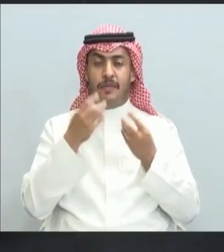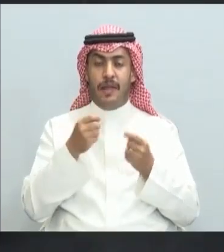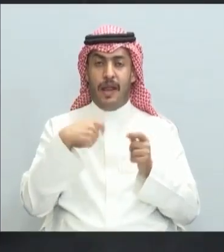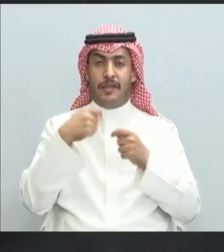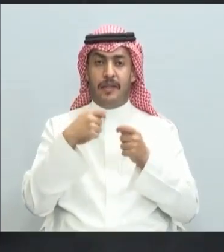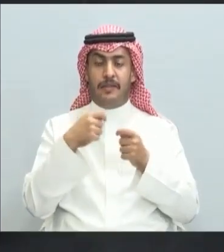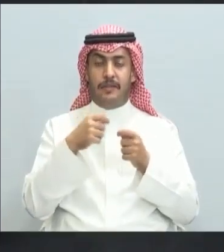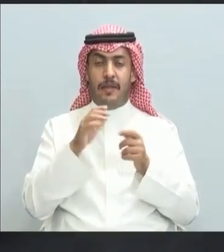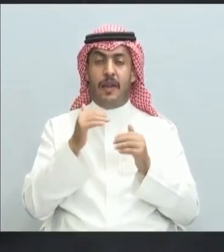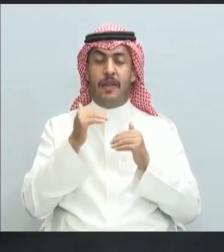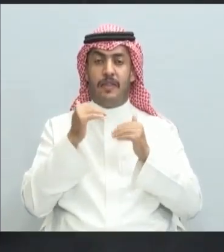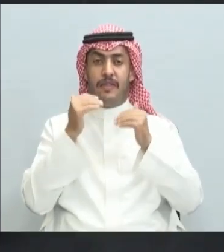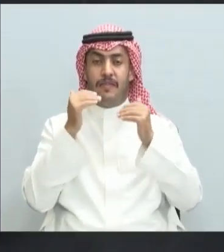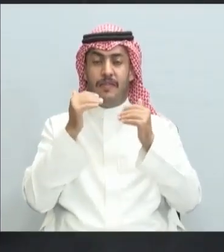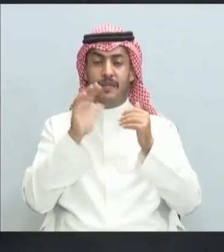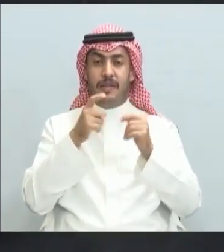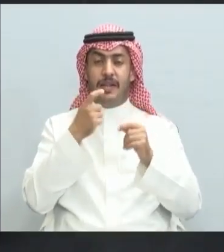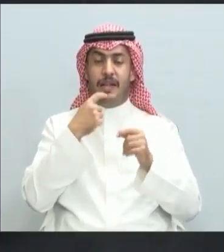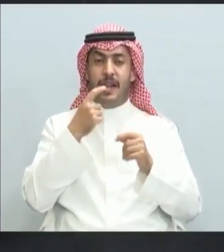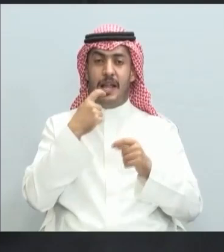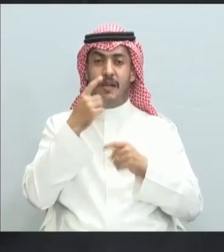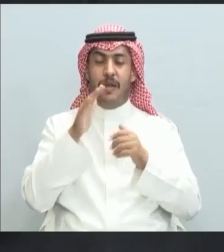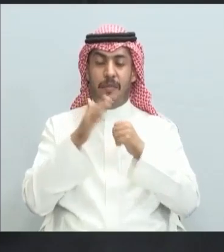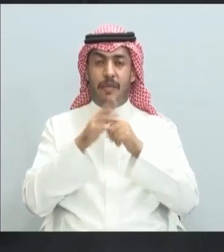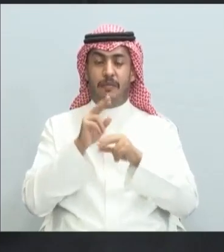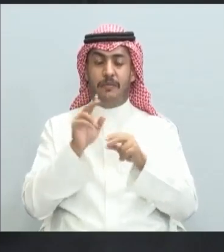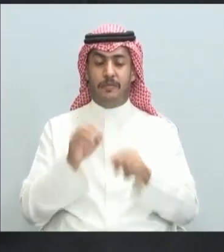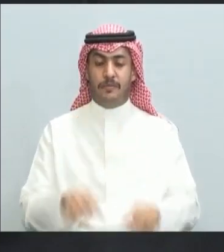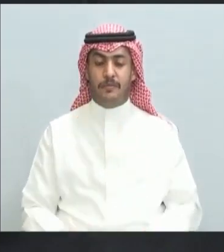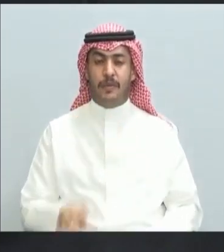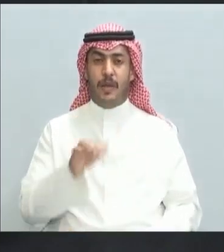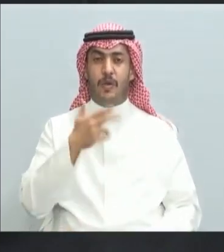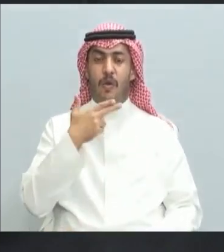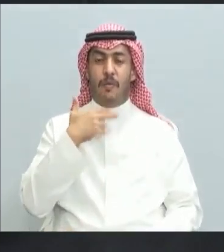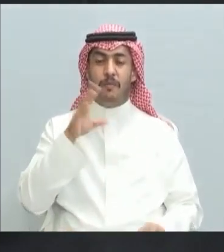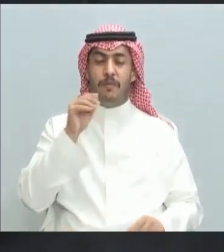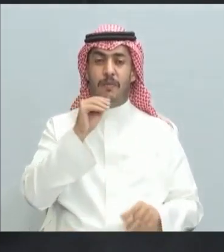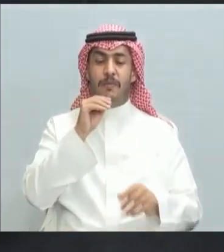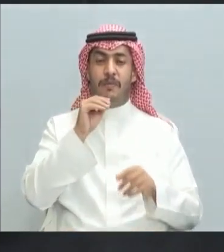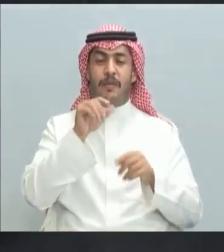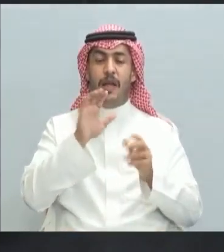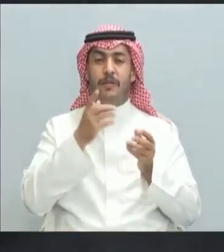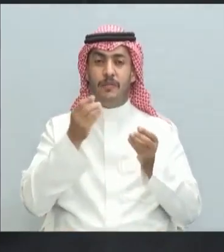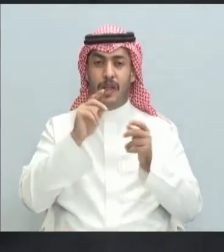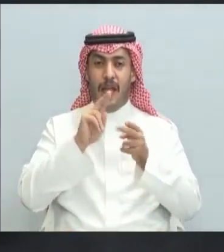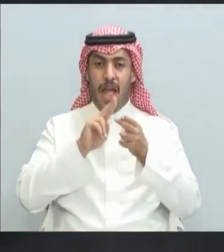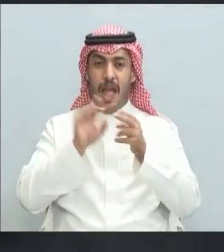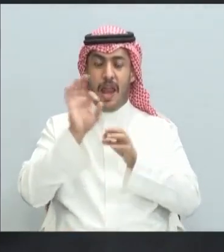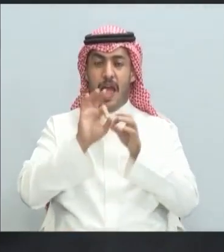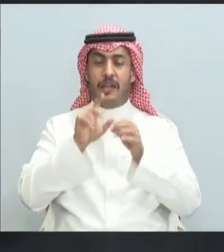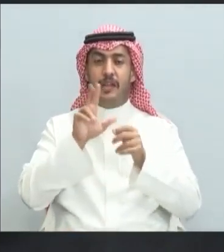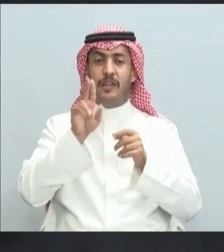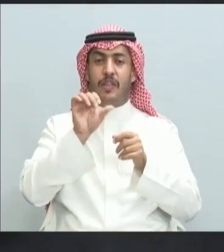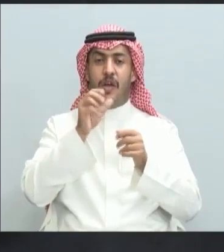الاقتصاد ارتفاع في العام في الاسعار والخدمات وتريد هنا الحكومه ان تعالج هذا التضخم من خلال سحب